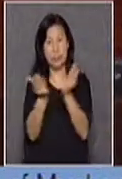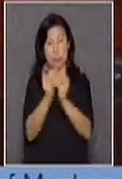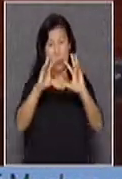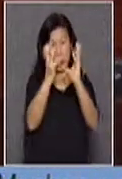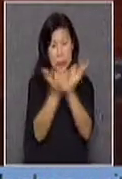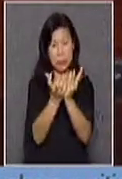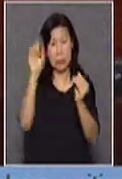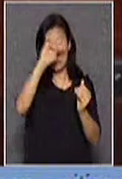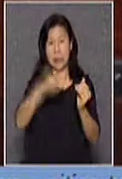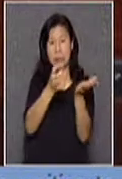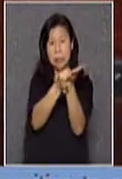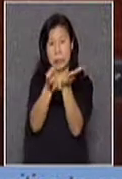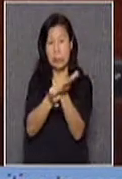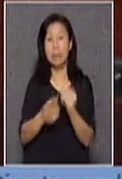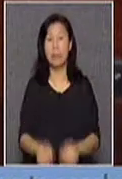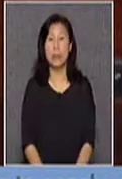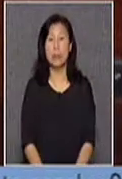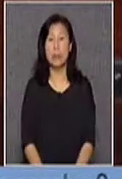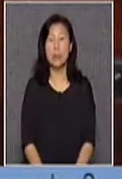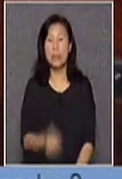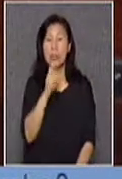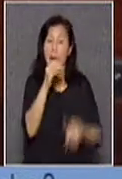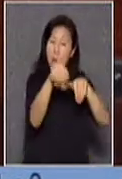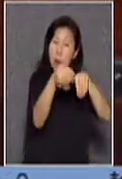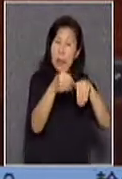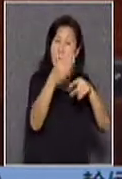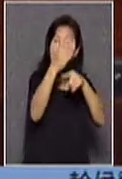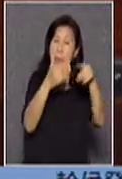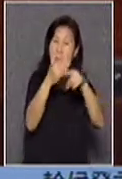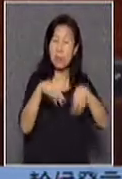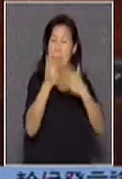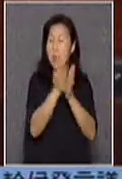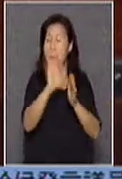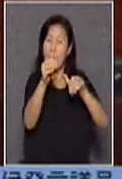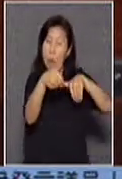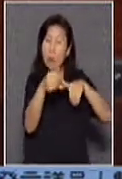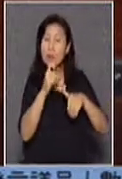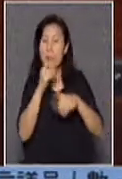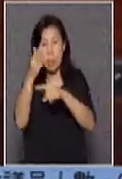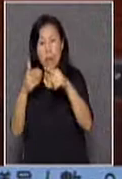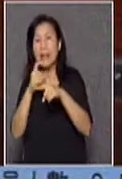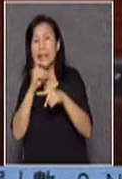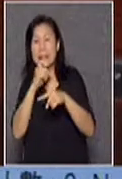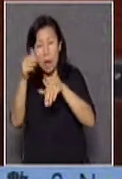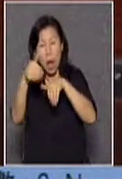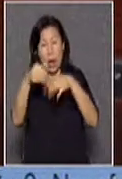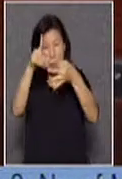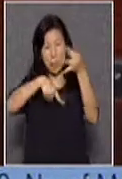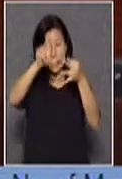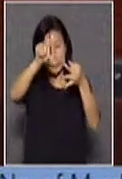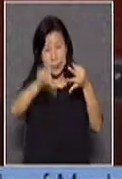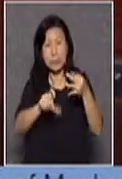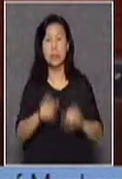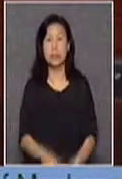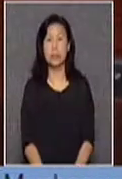居地，雖然未必有鄉村，有部分文獻有鄉村，有部分文獻冇鄉村嗰個嘅字眼，咁但係嗰